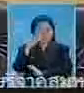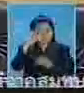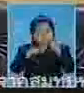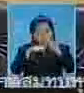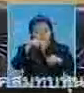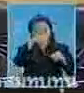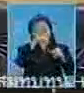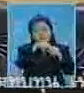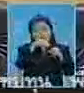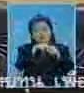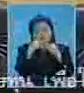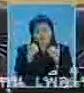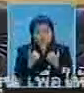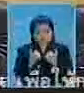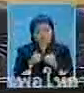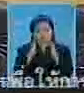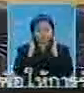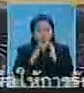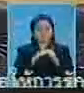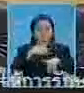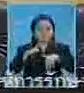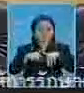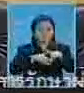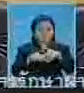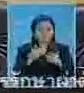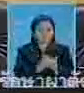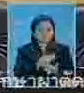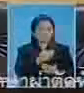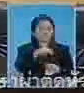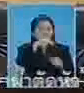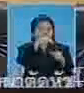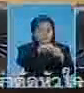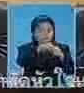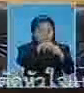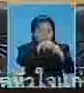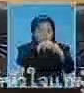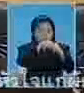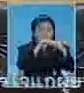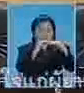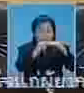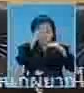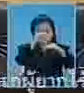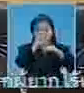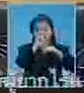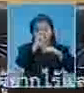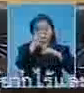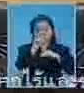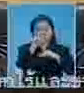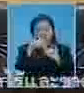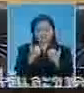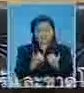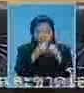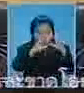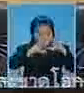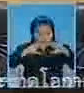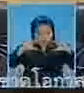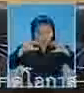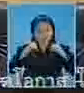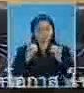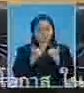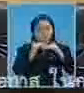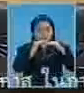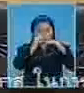น้ำมันที่พี่น้องประชาชนต้องจ่ายที่ปั๊มน้ำมันนั้นสูงถึงประมาณ 30% ของรัฐบาลนี้ณปัจจุบัน